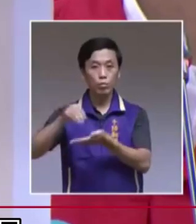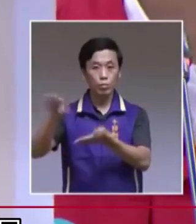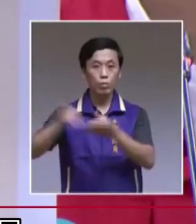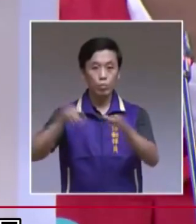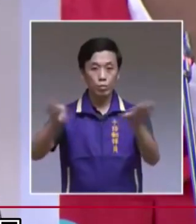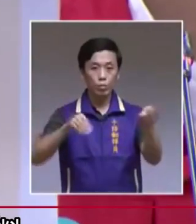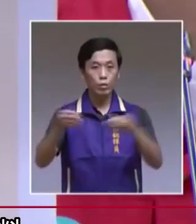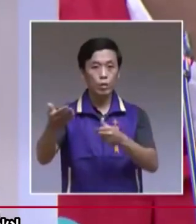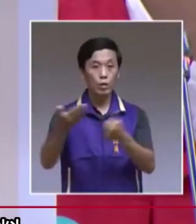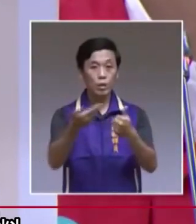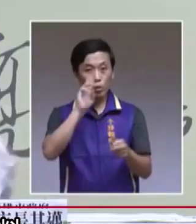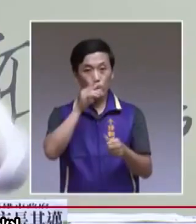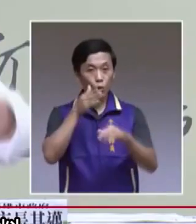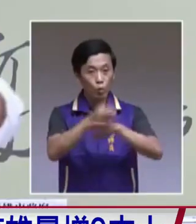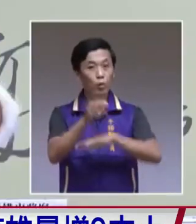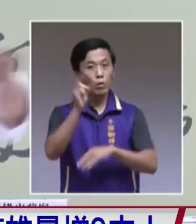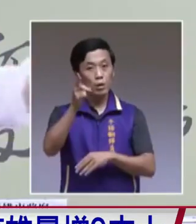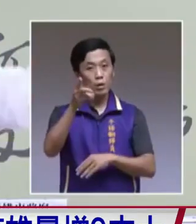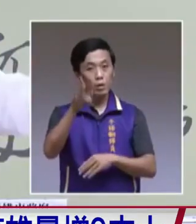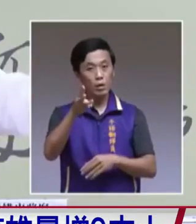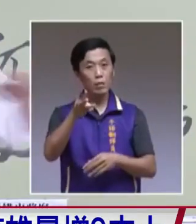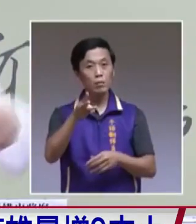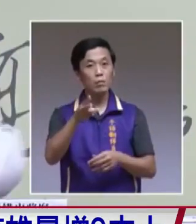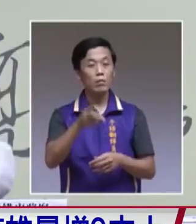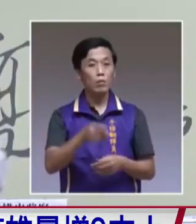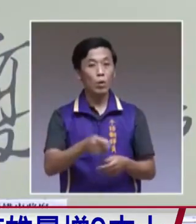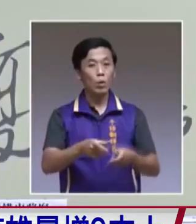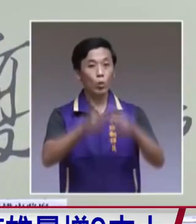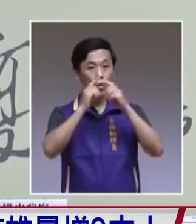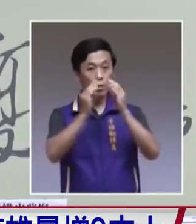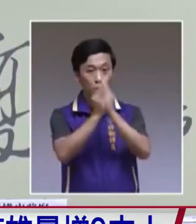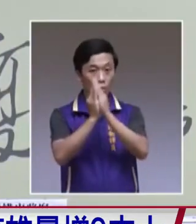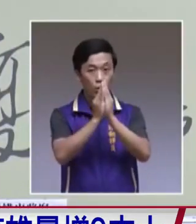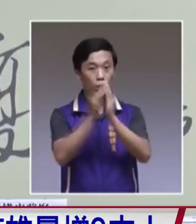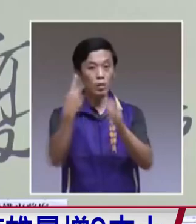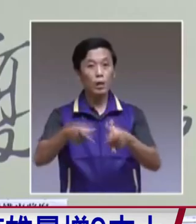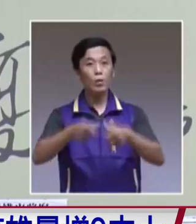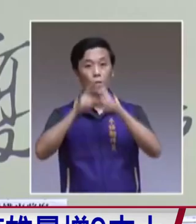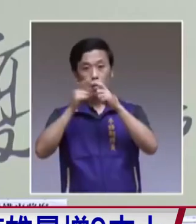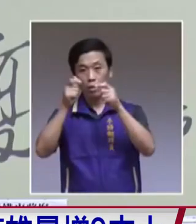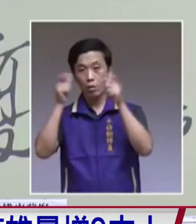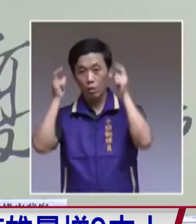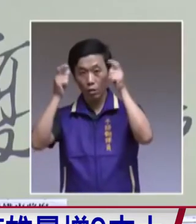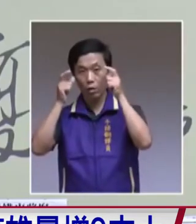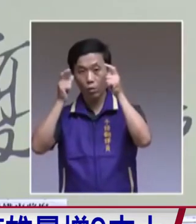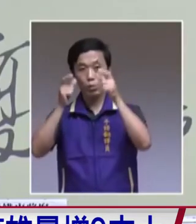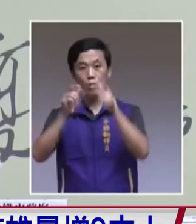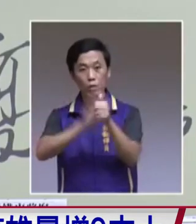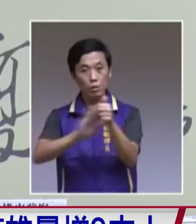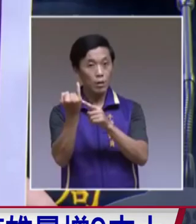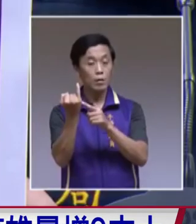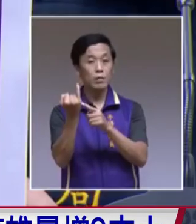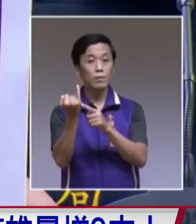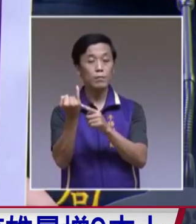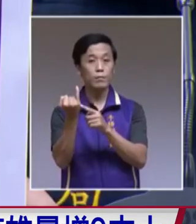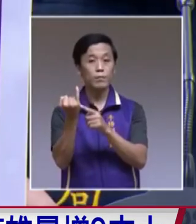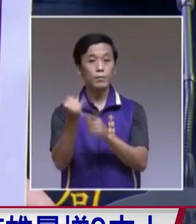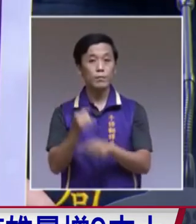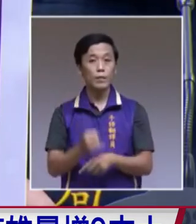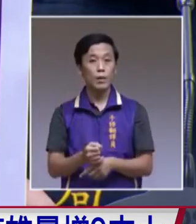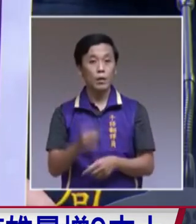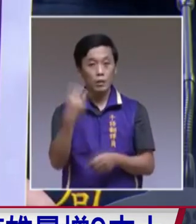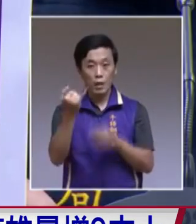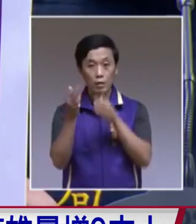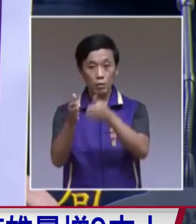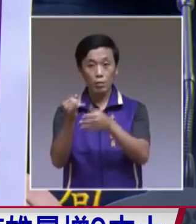生局所传来的任何资料。 高雄市长陈其迈大动肝火，点名新北市疫调不实，因为高雄在23号一口气